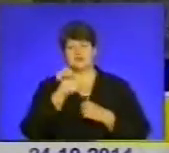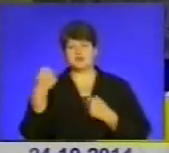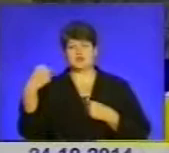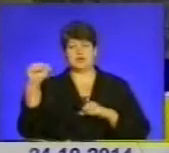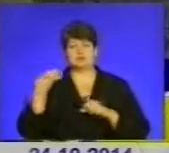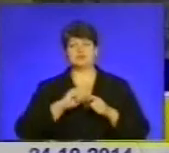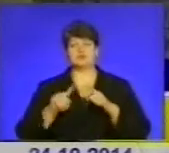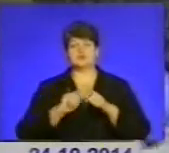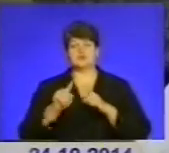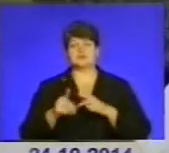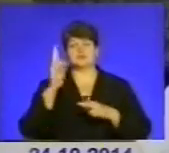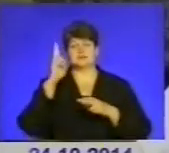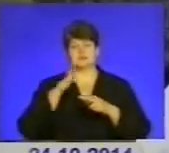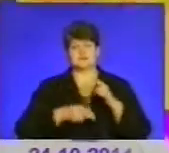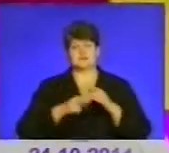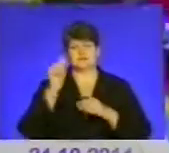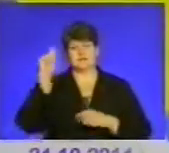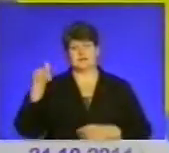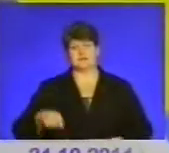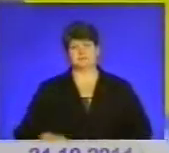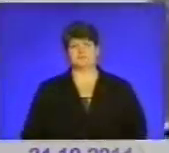щоб скоріше скінчилась війна.